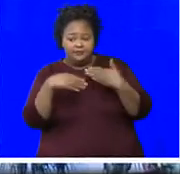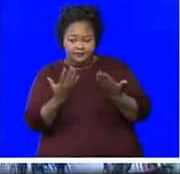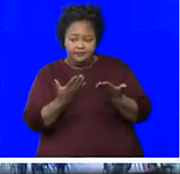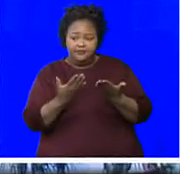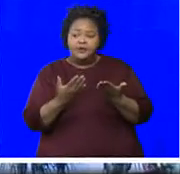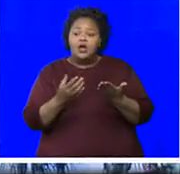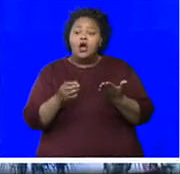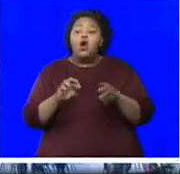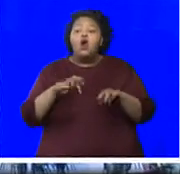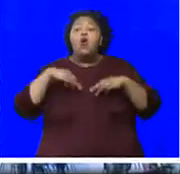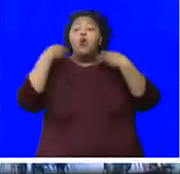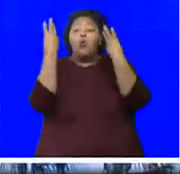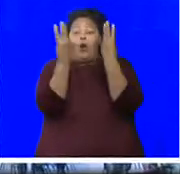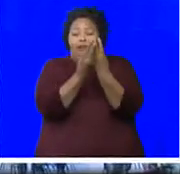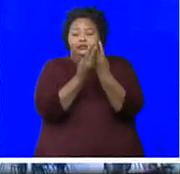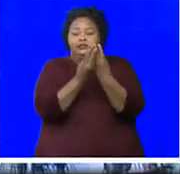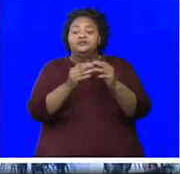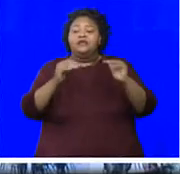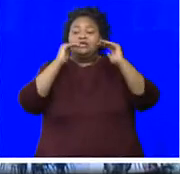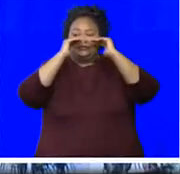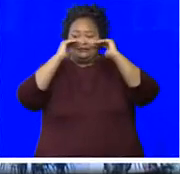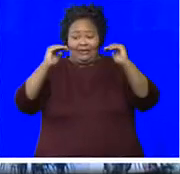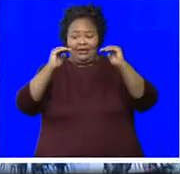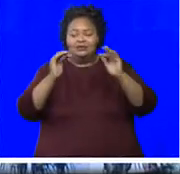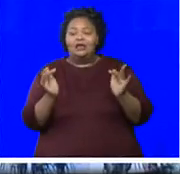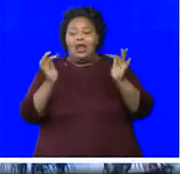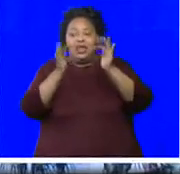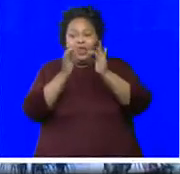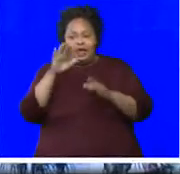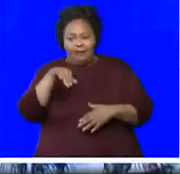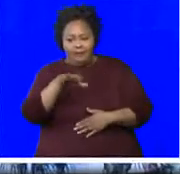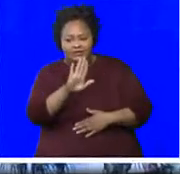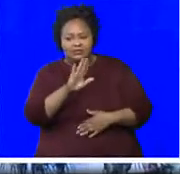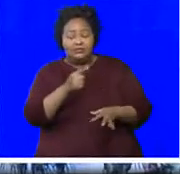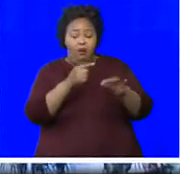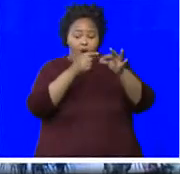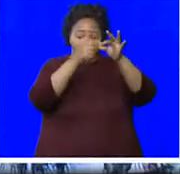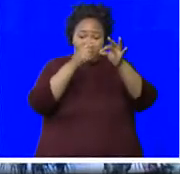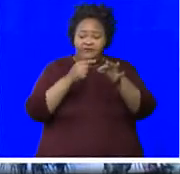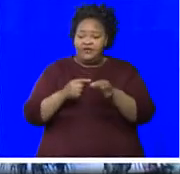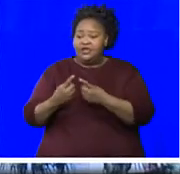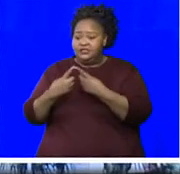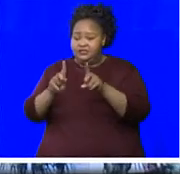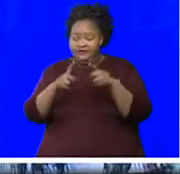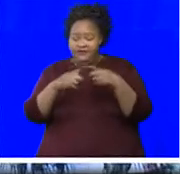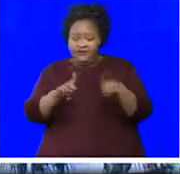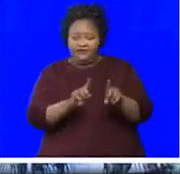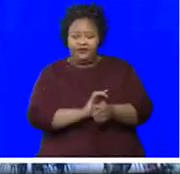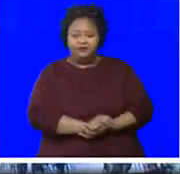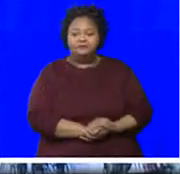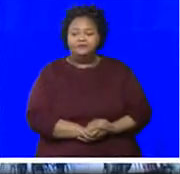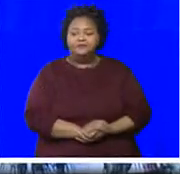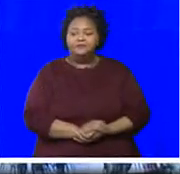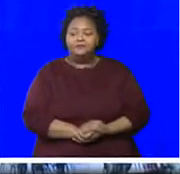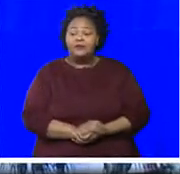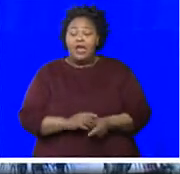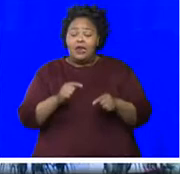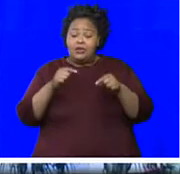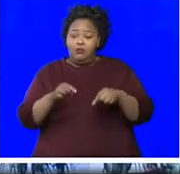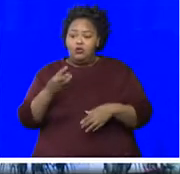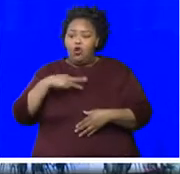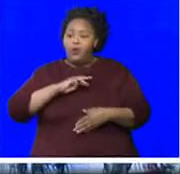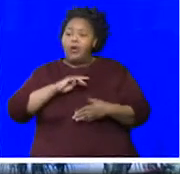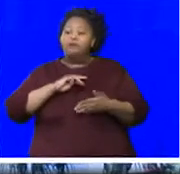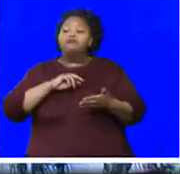letifunwa ngumhlaba kuma qualifications lokwana muhla ke sekugcetsela ke le site ukuthi asibe nalo ke lo hlaka